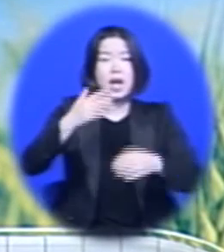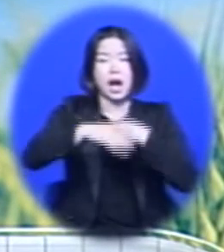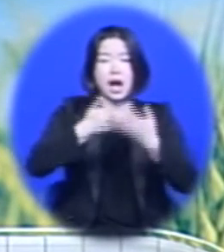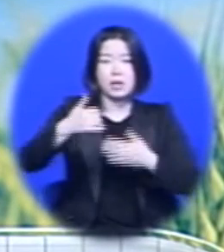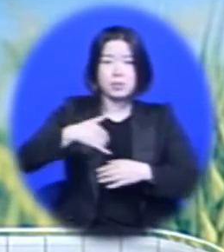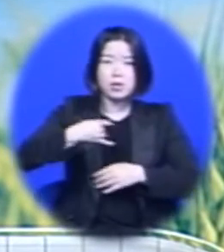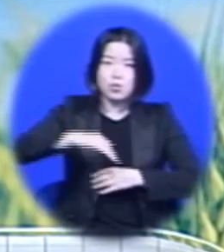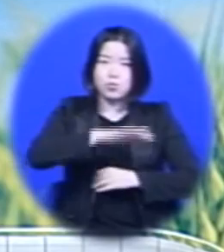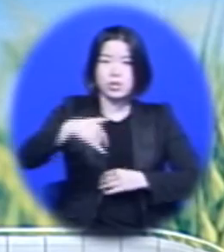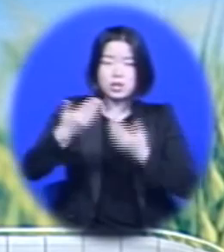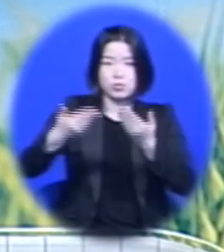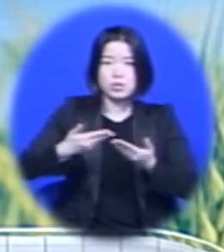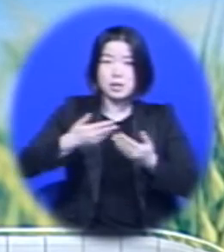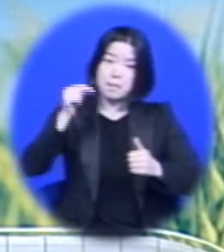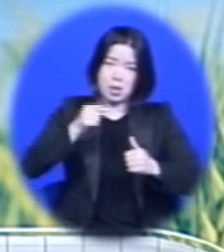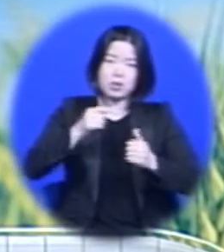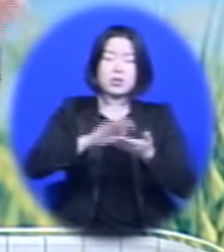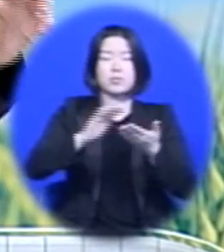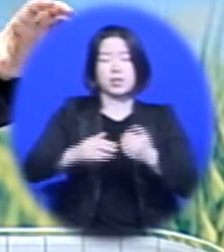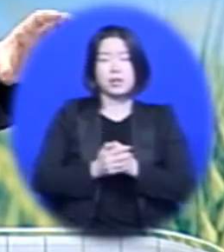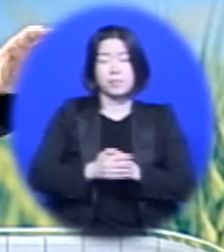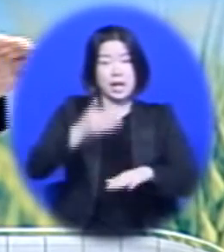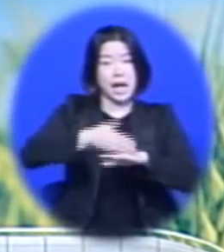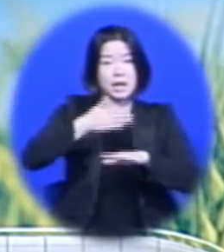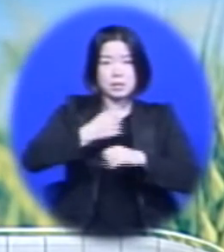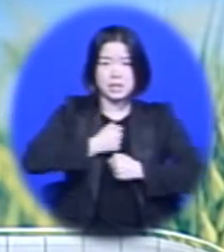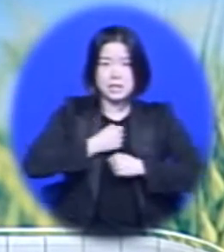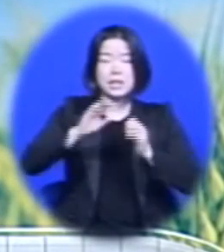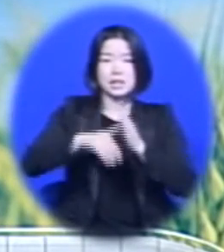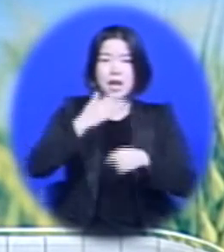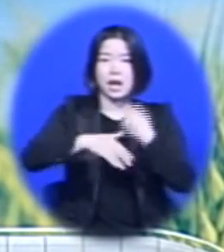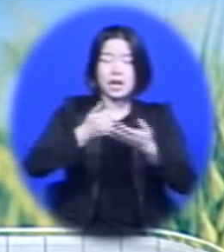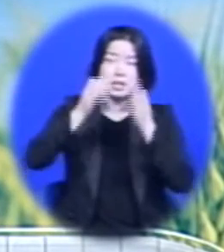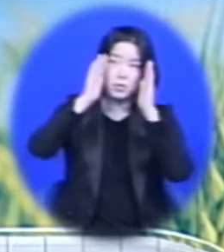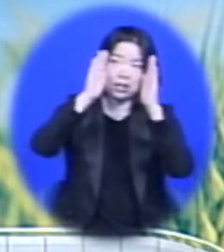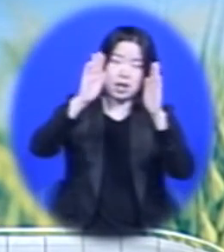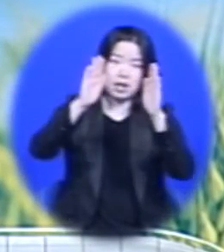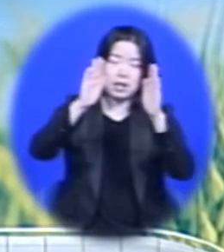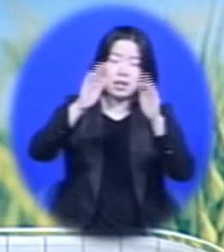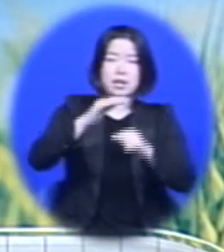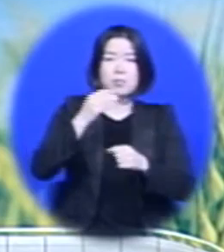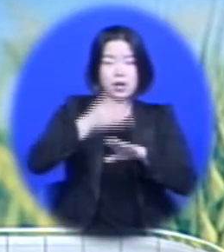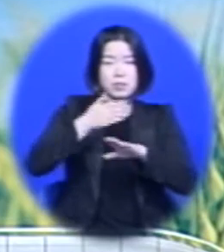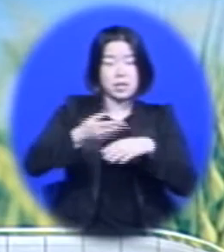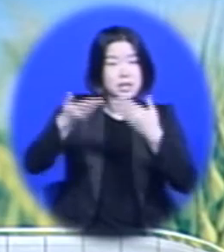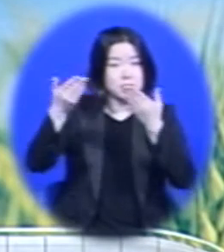우리에게 주신 명령입니다. 감사절을 지킬 때 하나님을 향하여 감사절을 지키는 것과